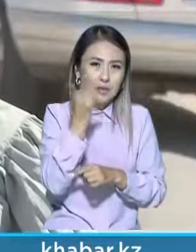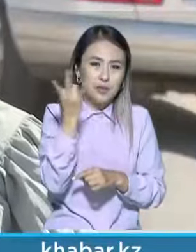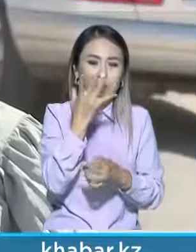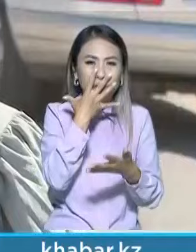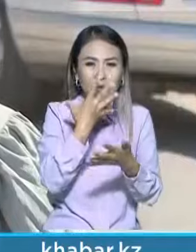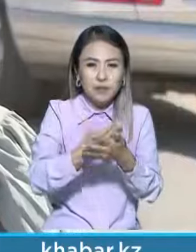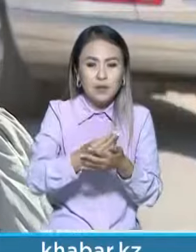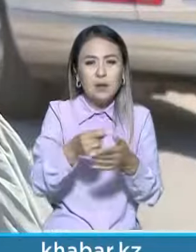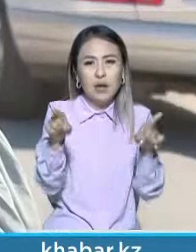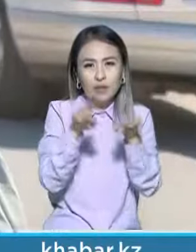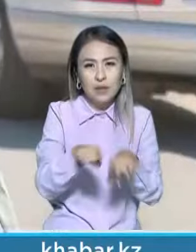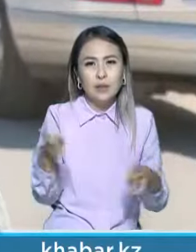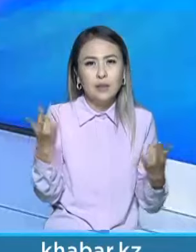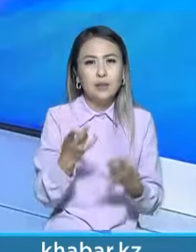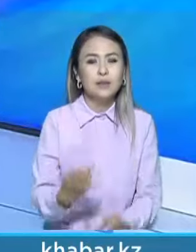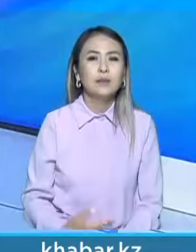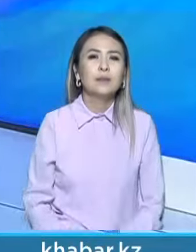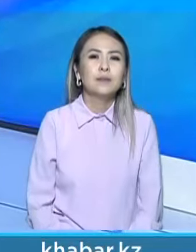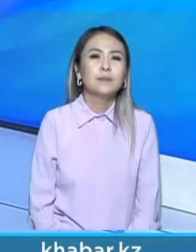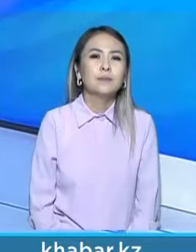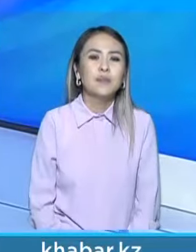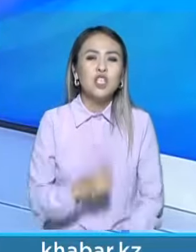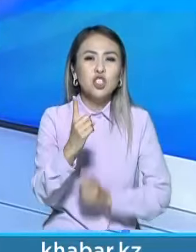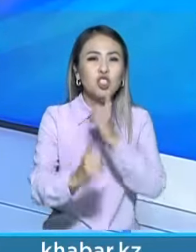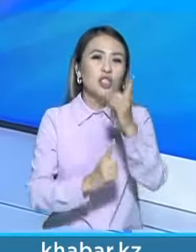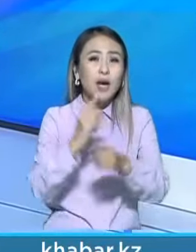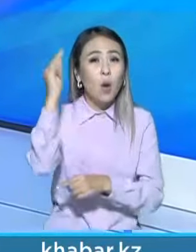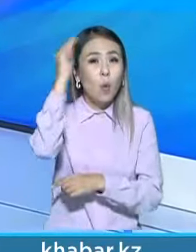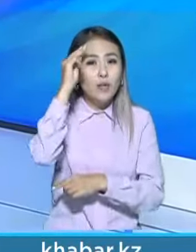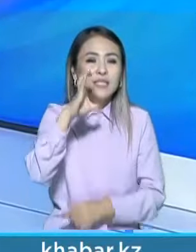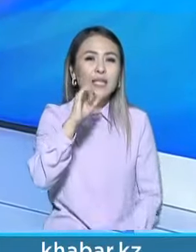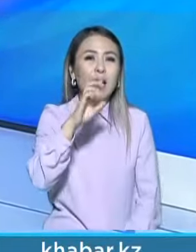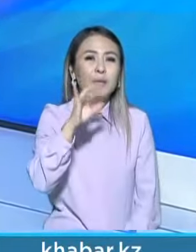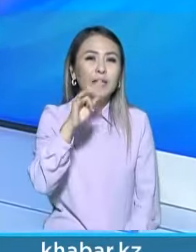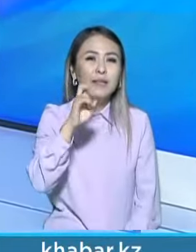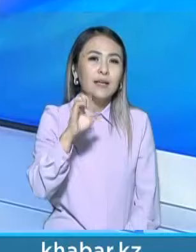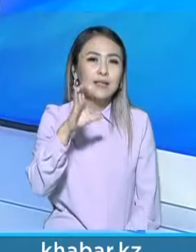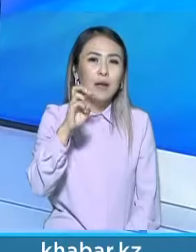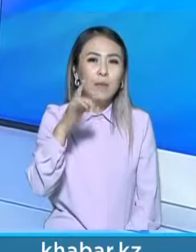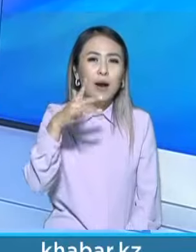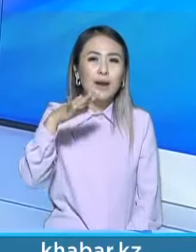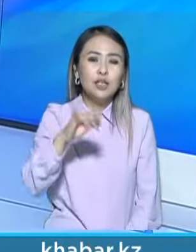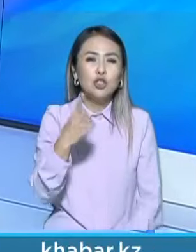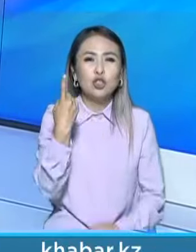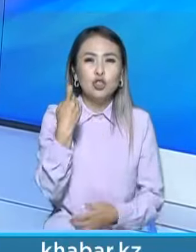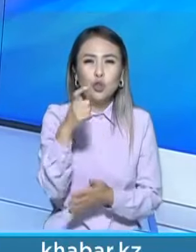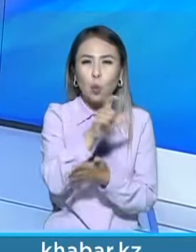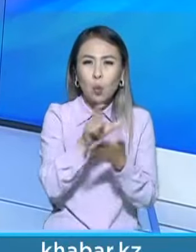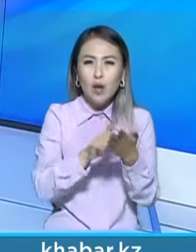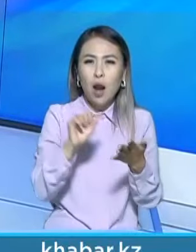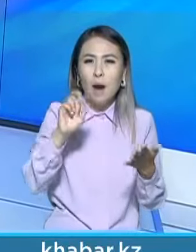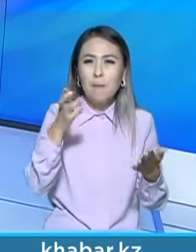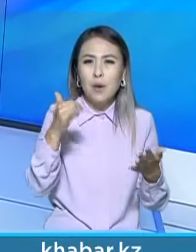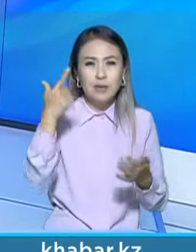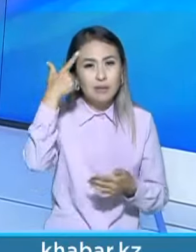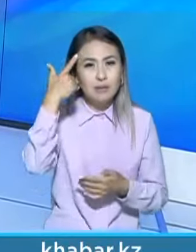осыны әдетке айналдыру керек. Жезқазғандық оқушы Сабина Асламғали Абайдың жүз өлеңін жатқа біледі.